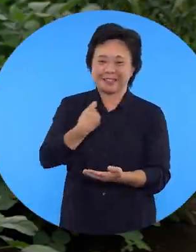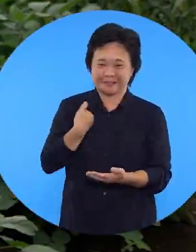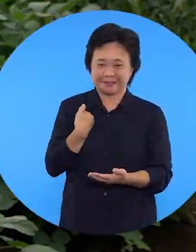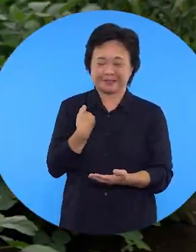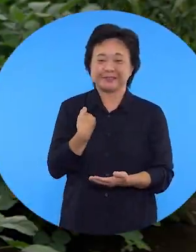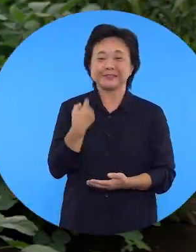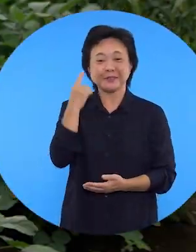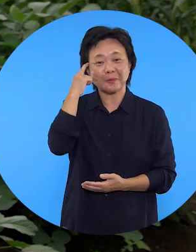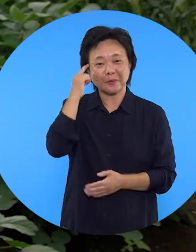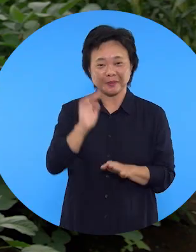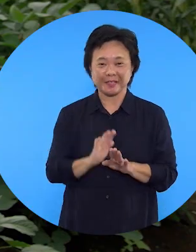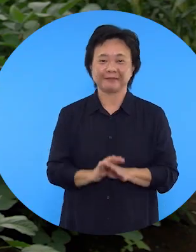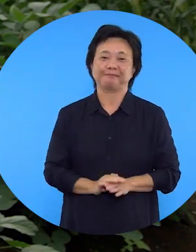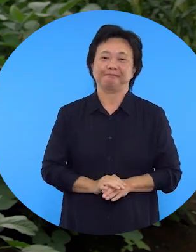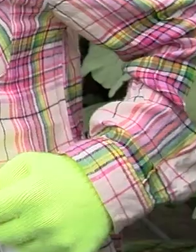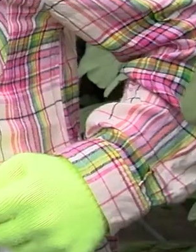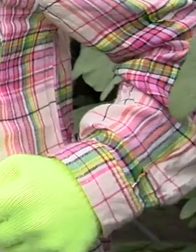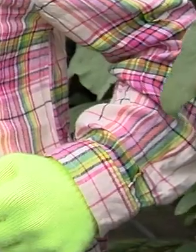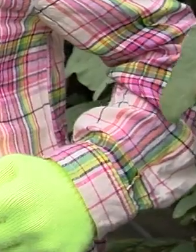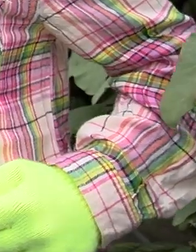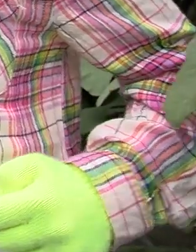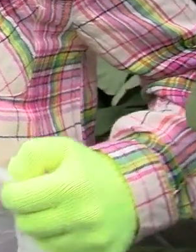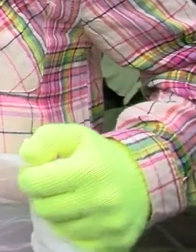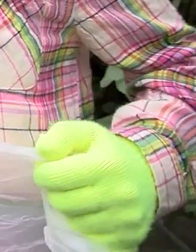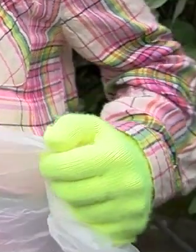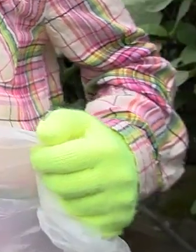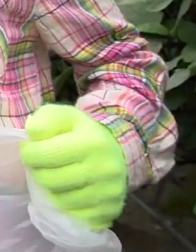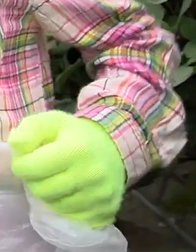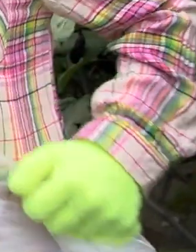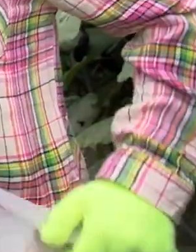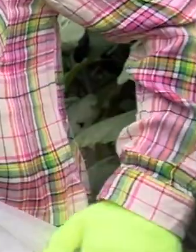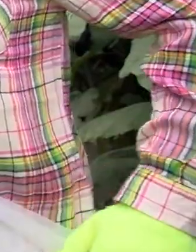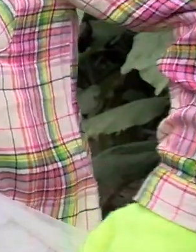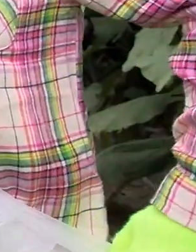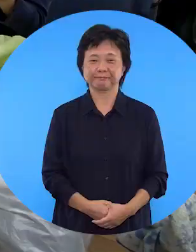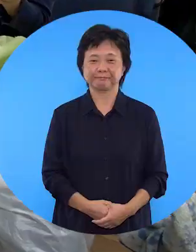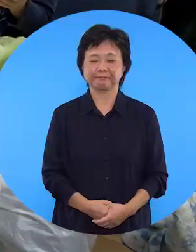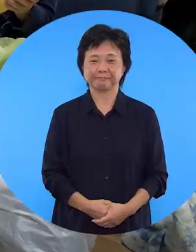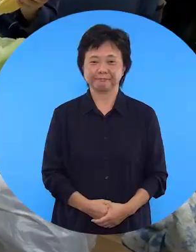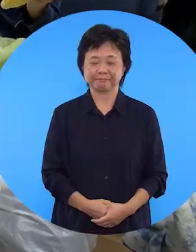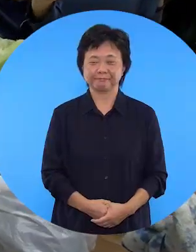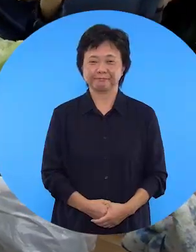ないかなということで初めてます楽しかったらいい